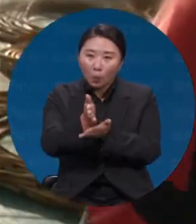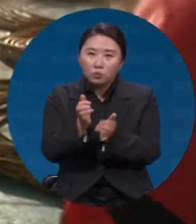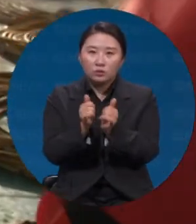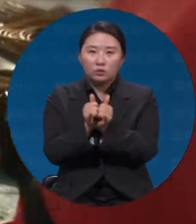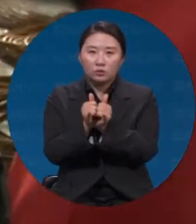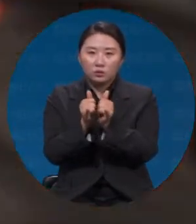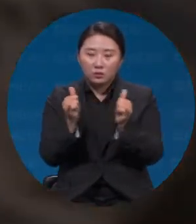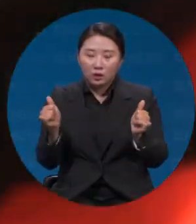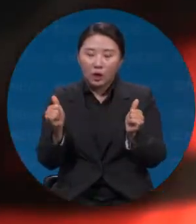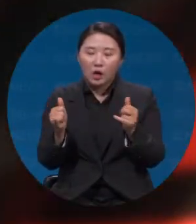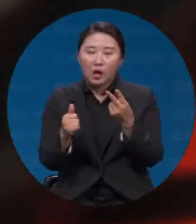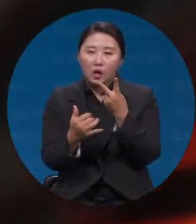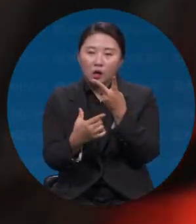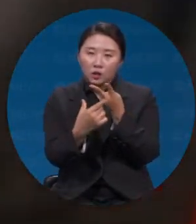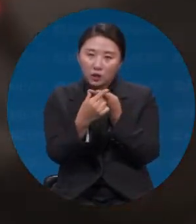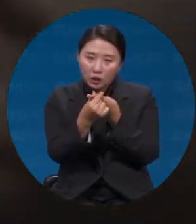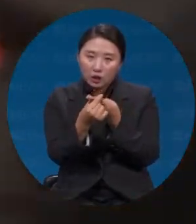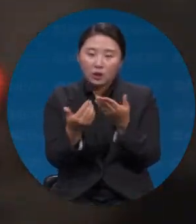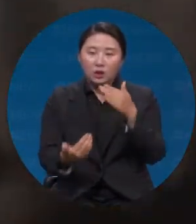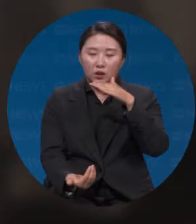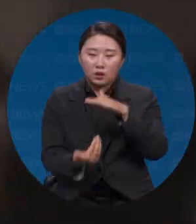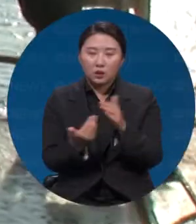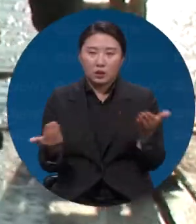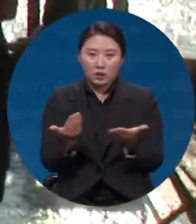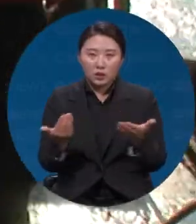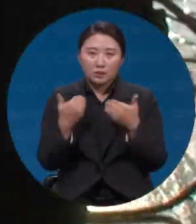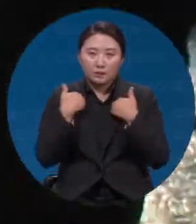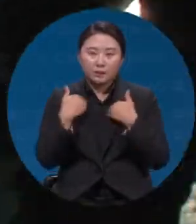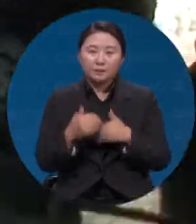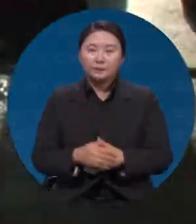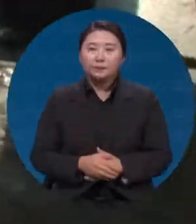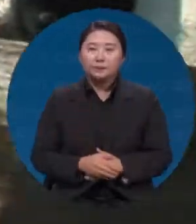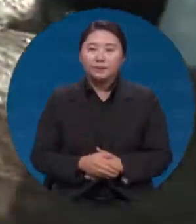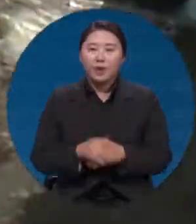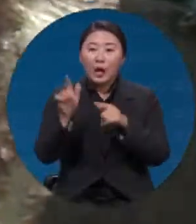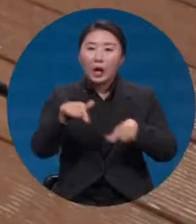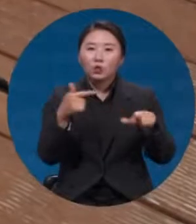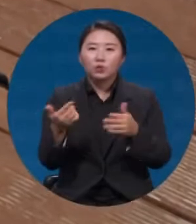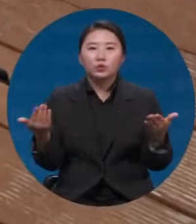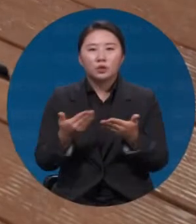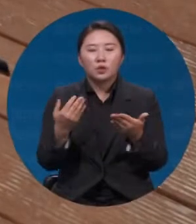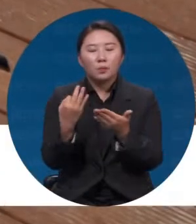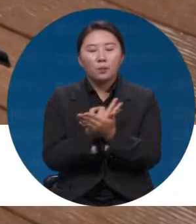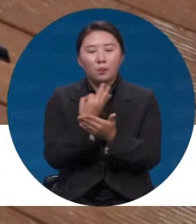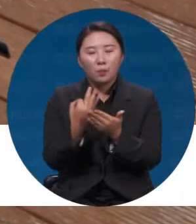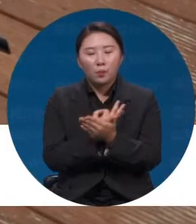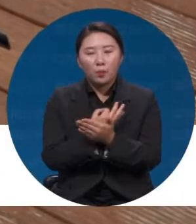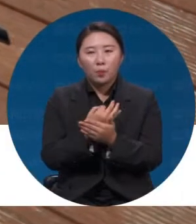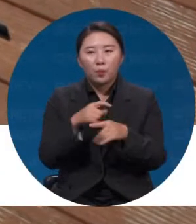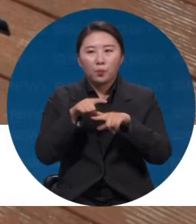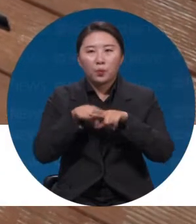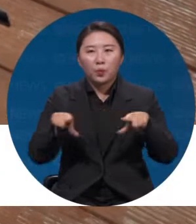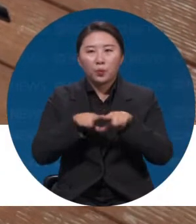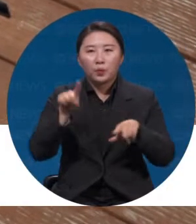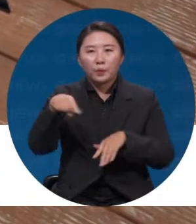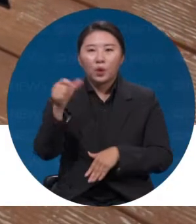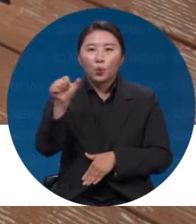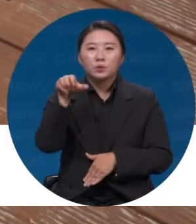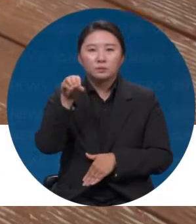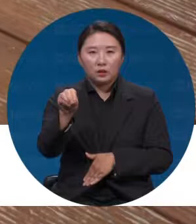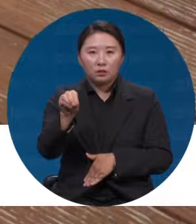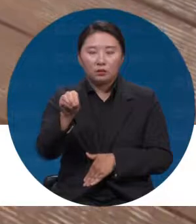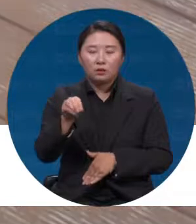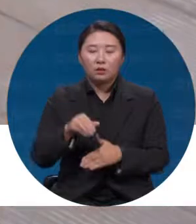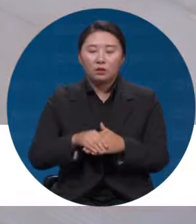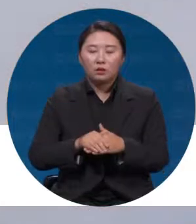수사가 그것도 2명이 팀을 이뤄서 하는 일입니다 하루 작업이 드는 인건비가 보통 150만 원 선